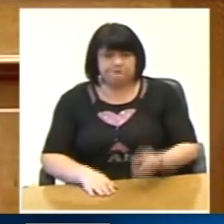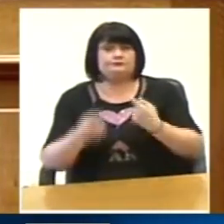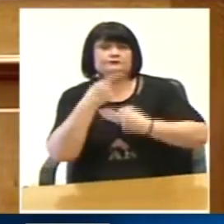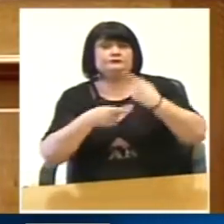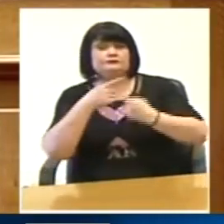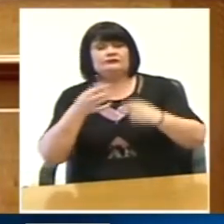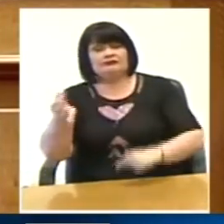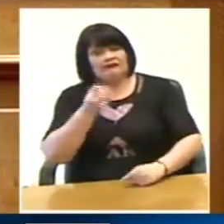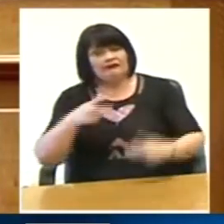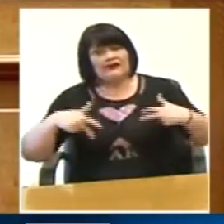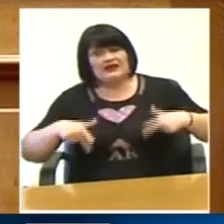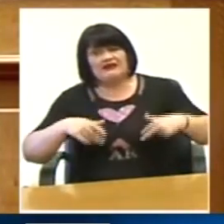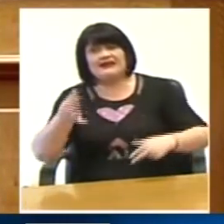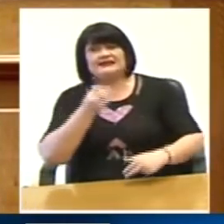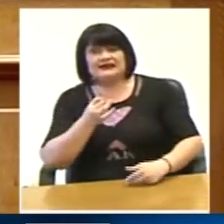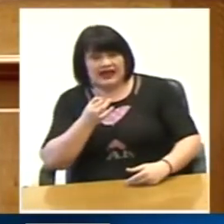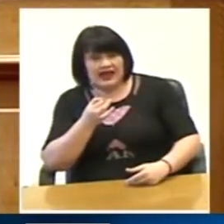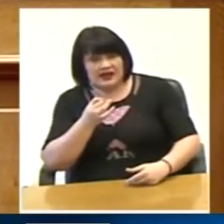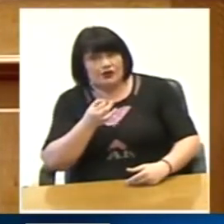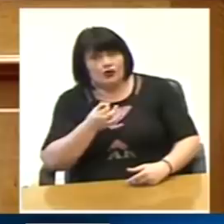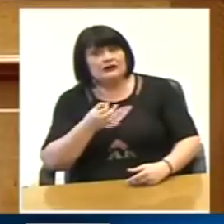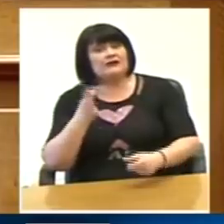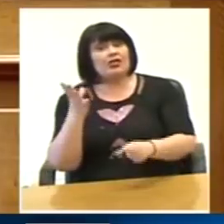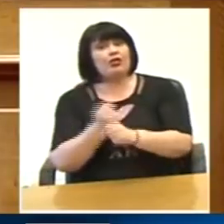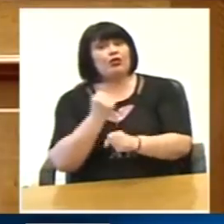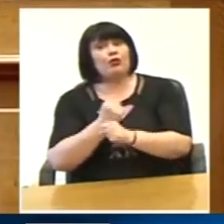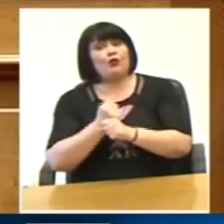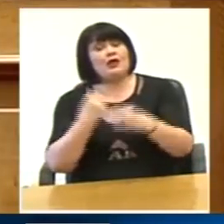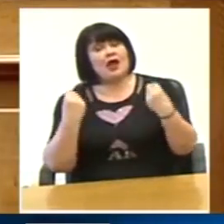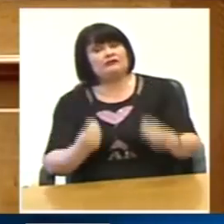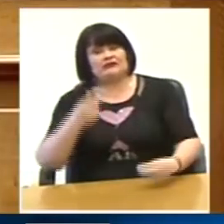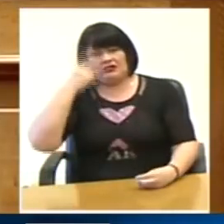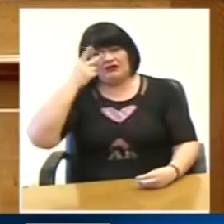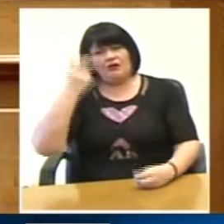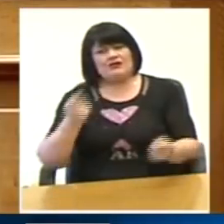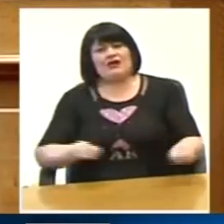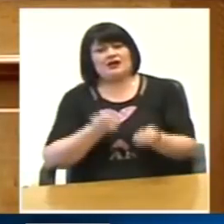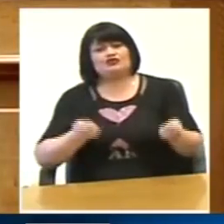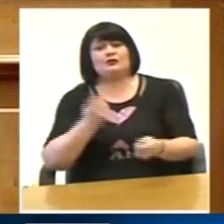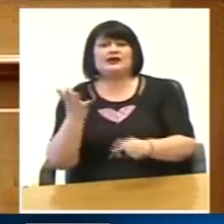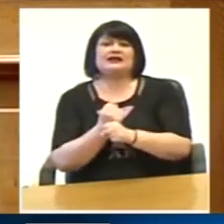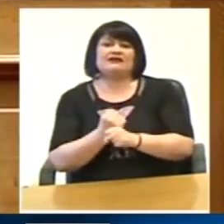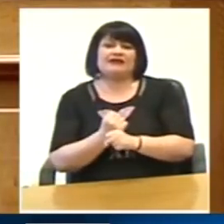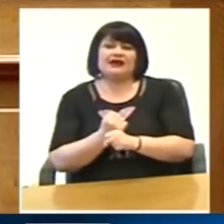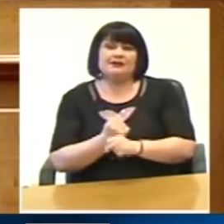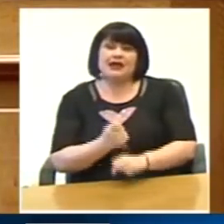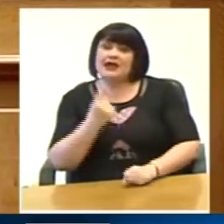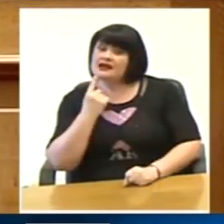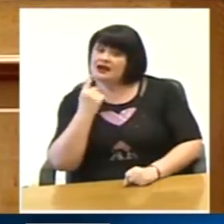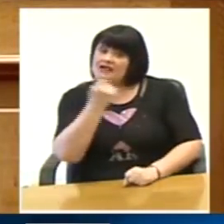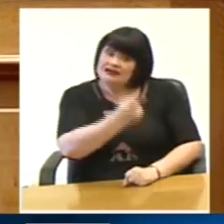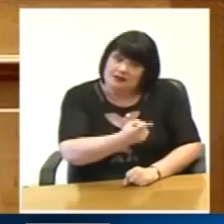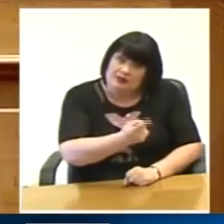μιλάει η κυβέρνηση για ανάκτηση, λέει, της εργασίας και των δικαιωμάτων των εργαζόμενων. Θα πάτε αυτά να τα πείτε και